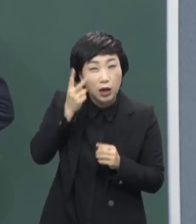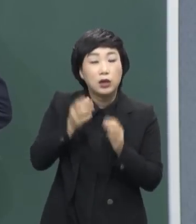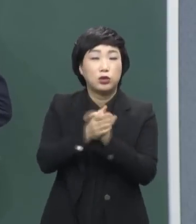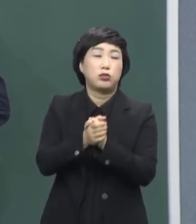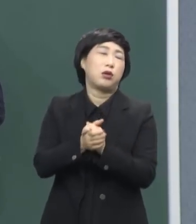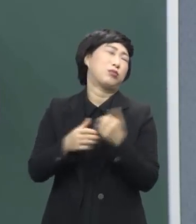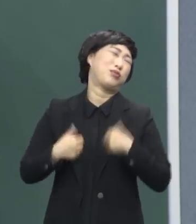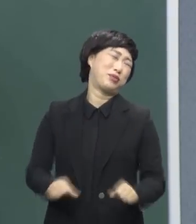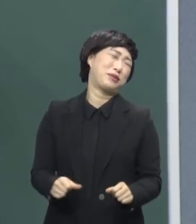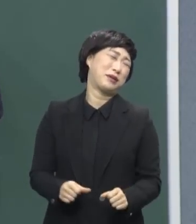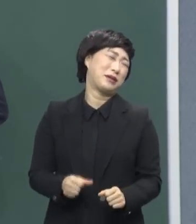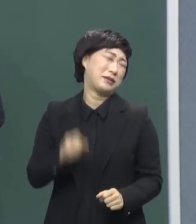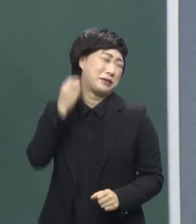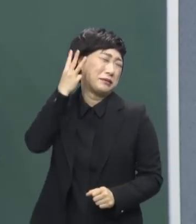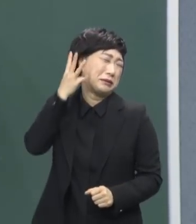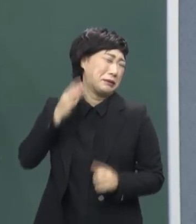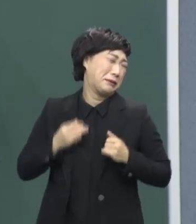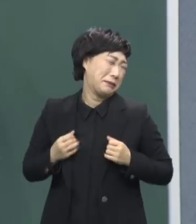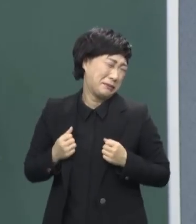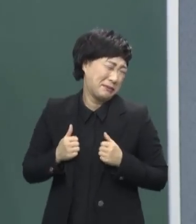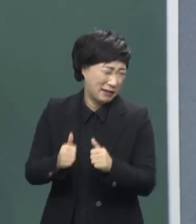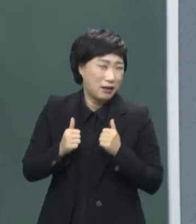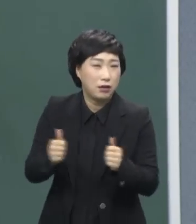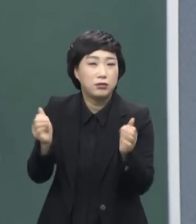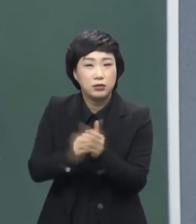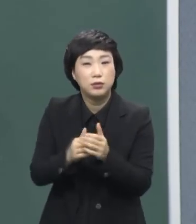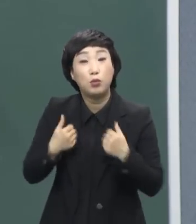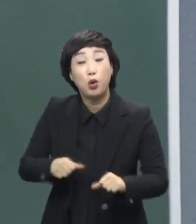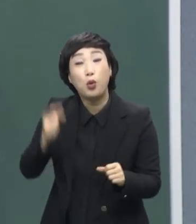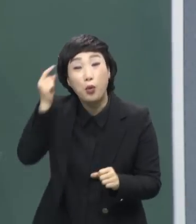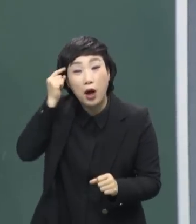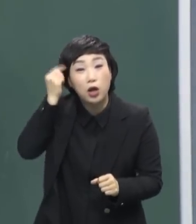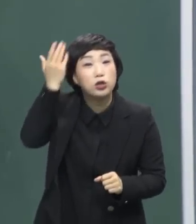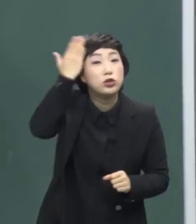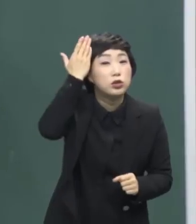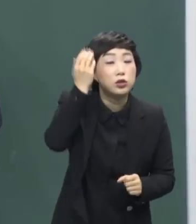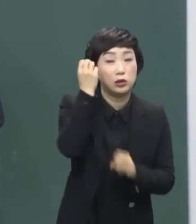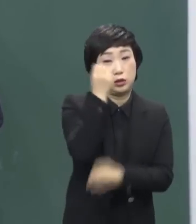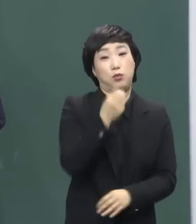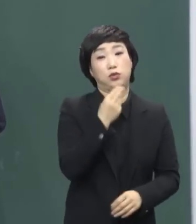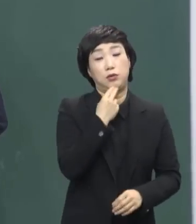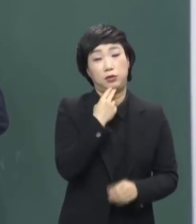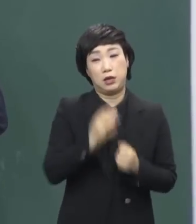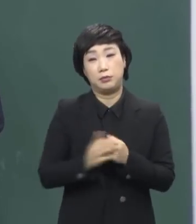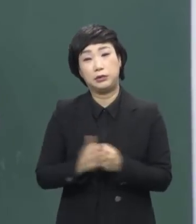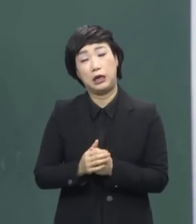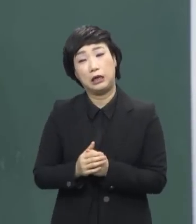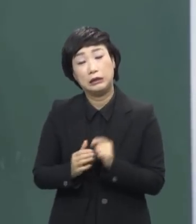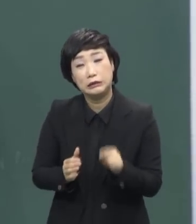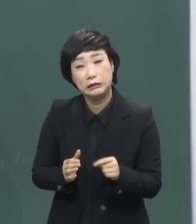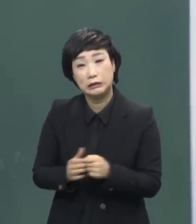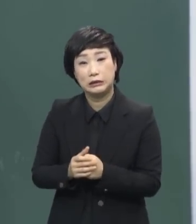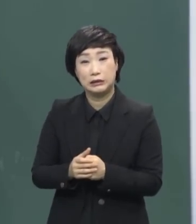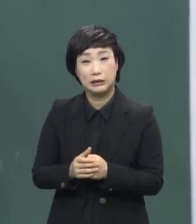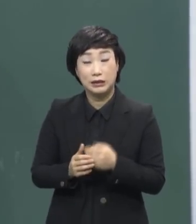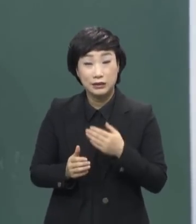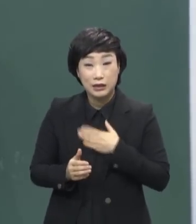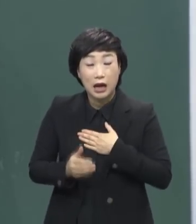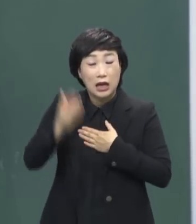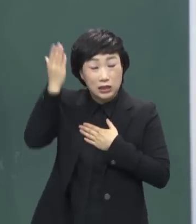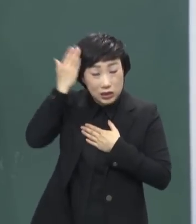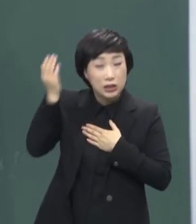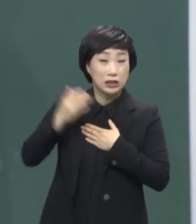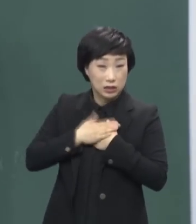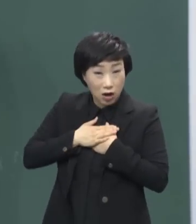말고, 서너 달 열심히 내다 말고, 왜 그러냐? 지성이 없으니까 이러면 안 된다. 내가